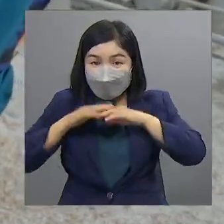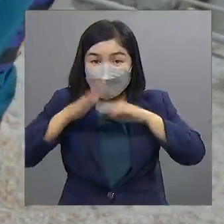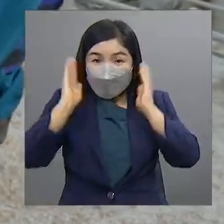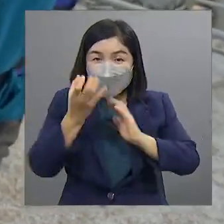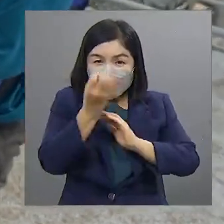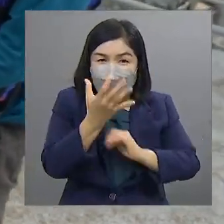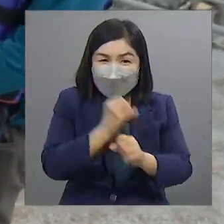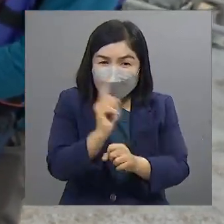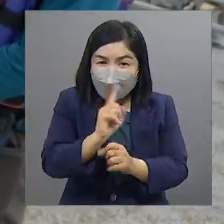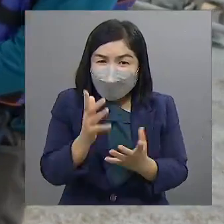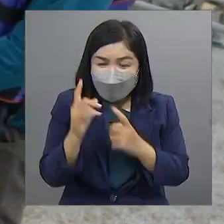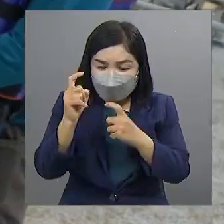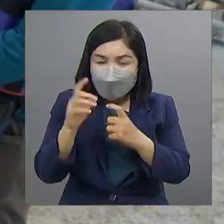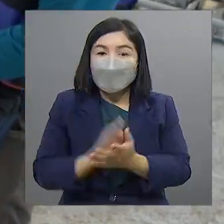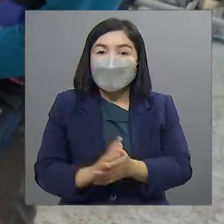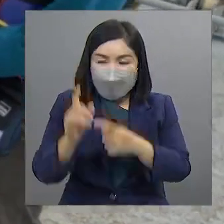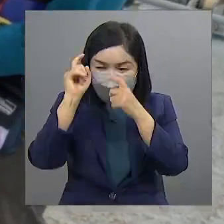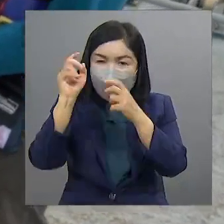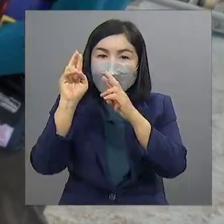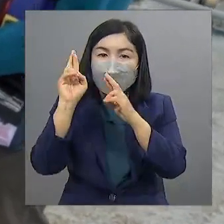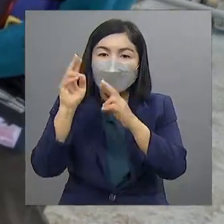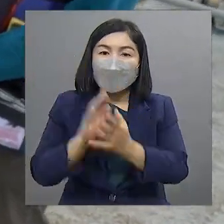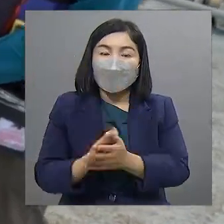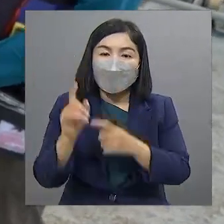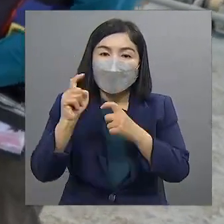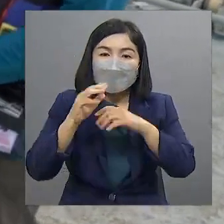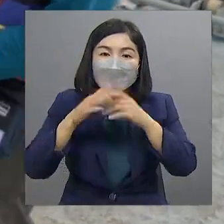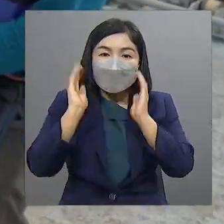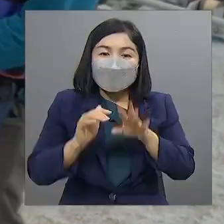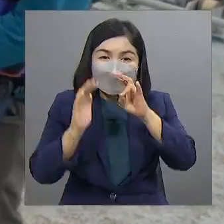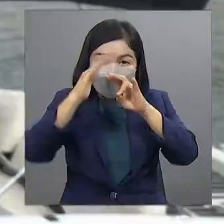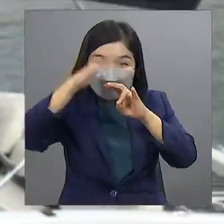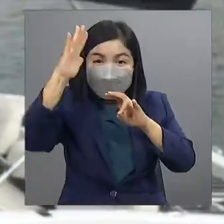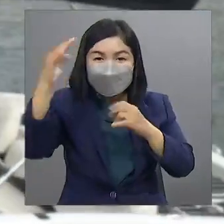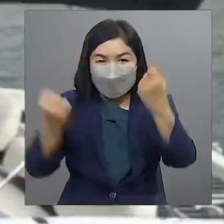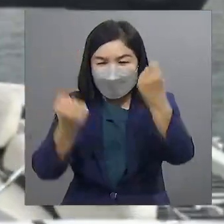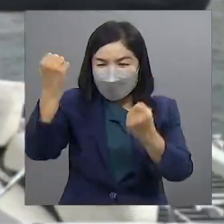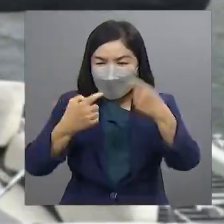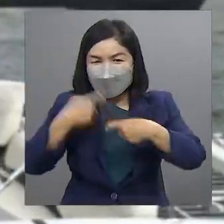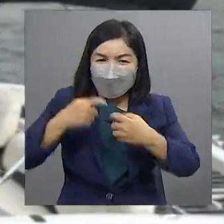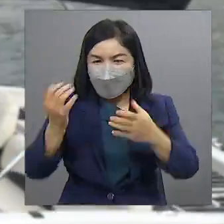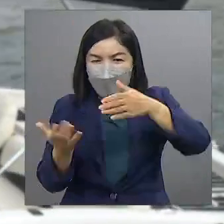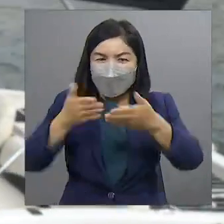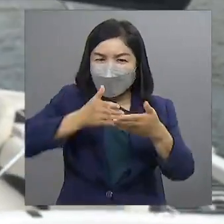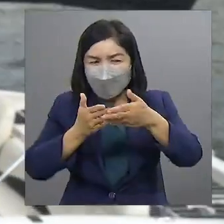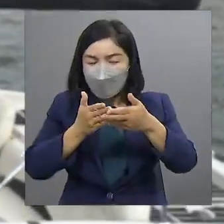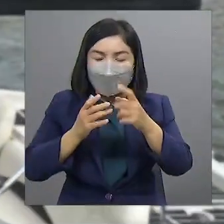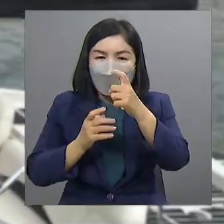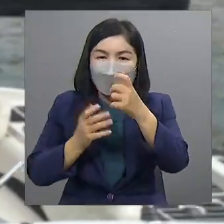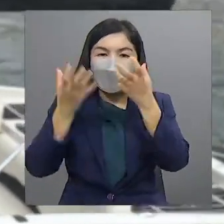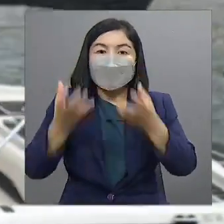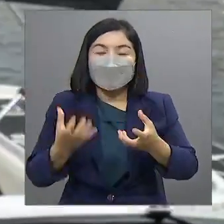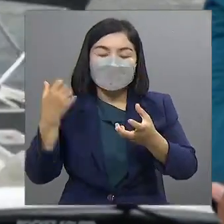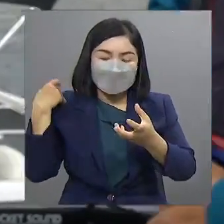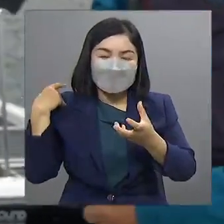นั่งเกินอันตรายครับแล้วก็จะบังคับยาก คุณเอกคะในฐานะที่คุณเอกนะคะขับเรือมาเป็